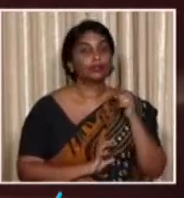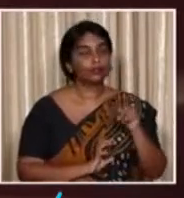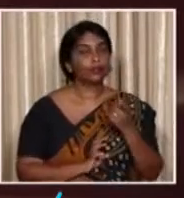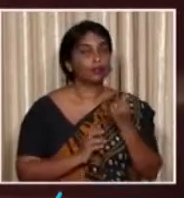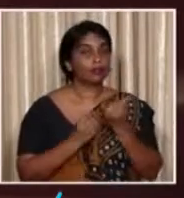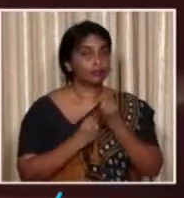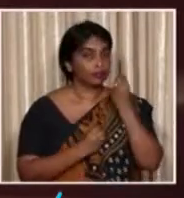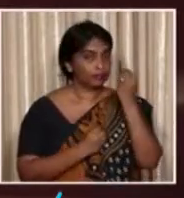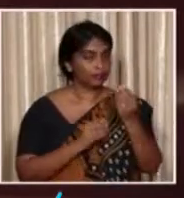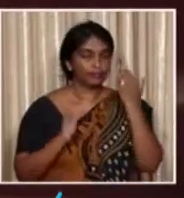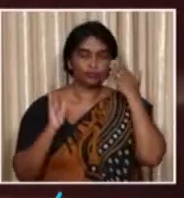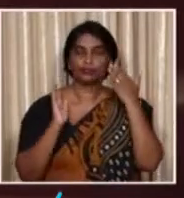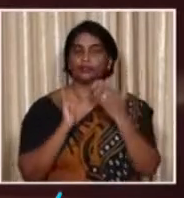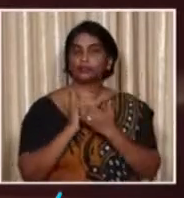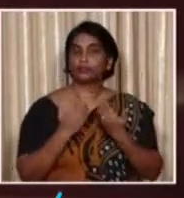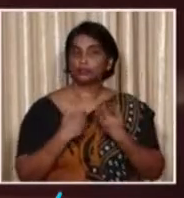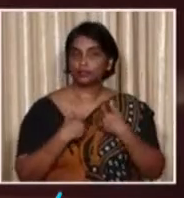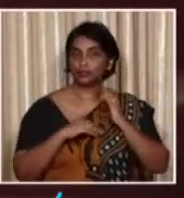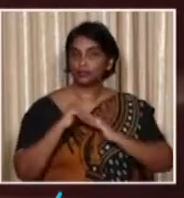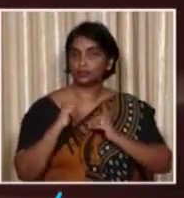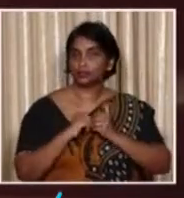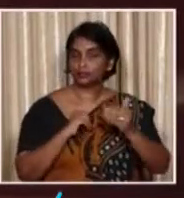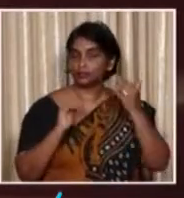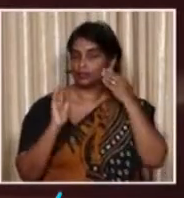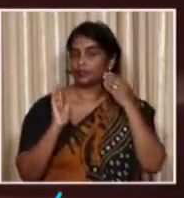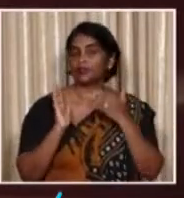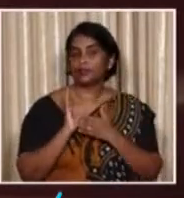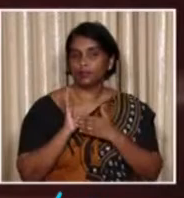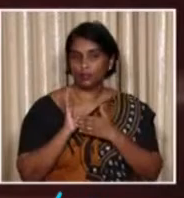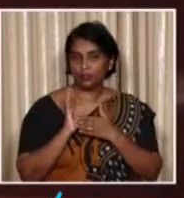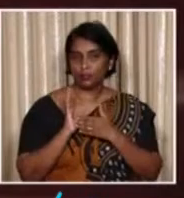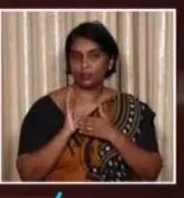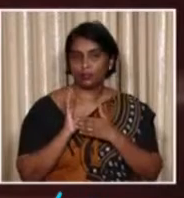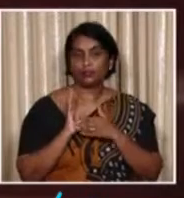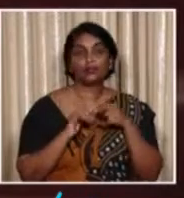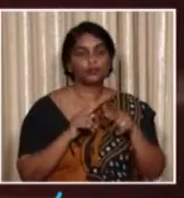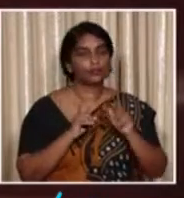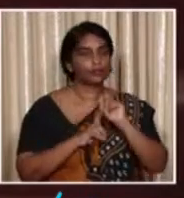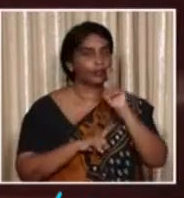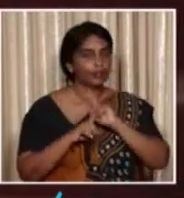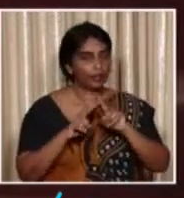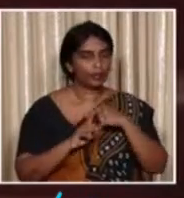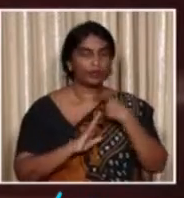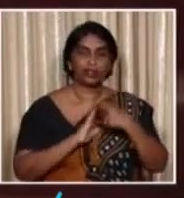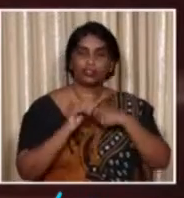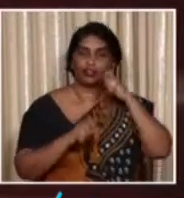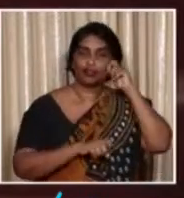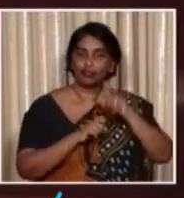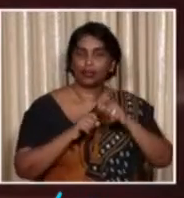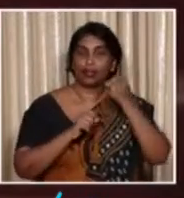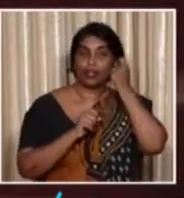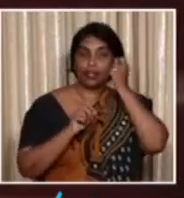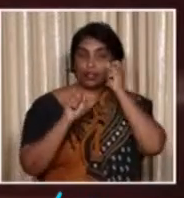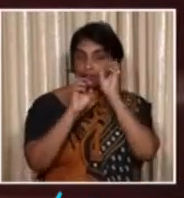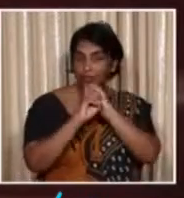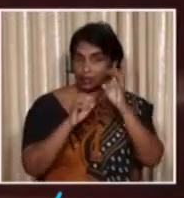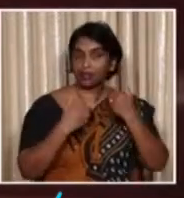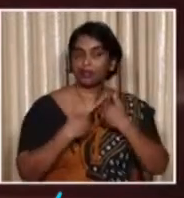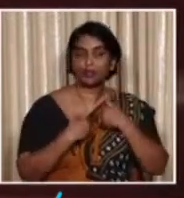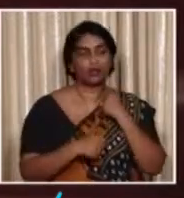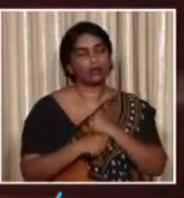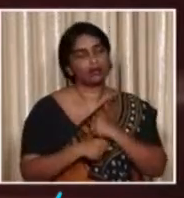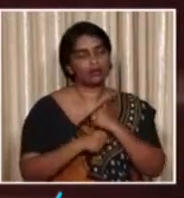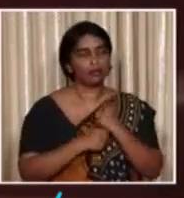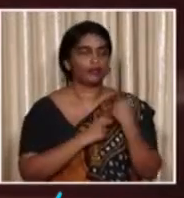වන්දි හිමිකම පිළිබඳව අපගෙන ඇති පියවර පිළිබඳ මෙම සභාවත් රටේ ජනතාවත් දැනුවත් කිරීම මගේ සහ